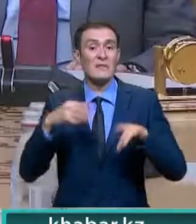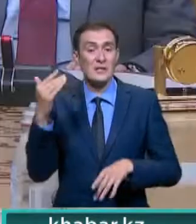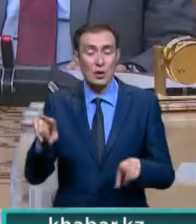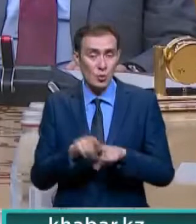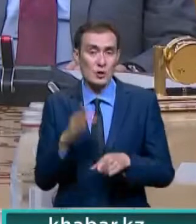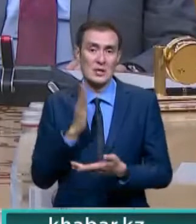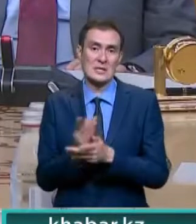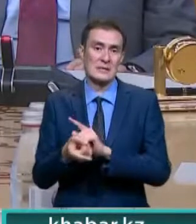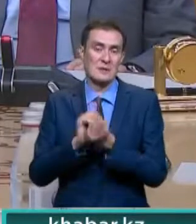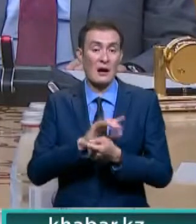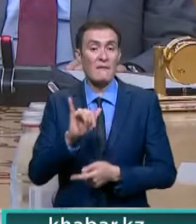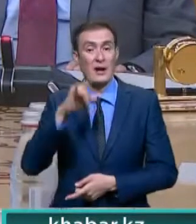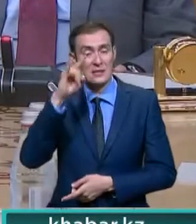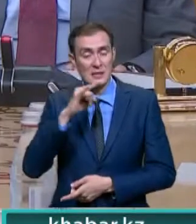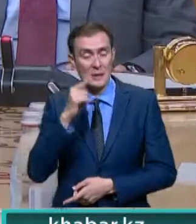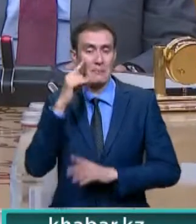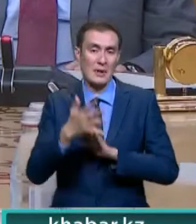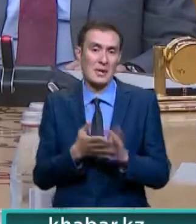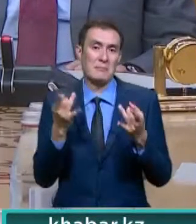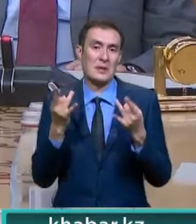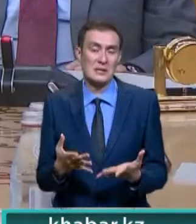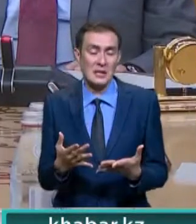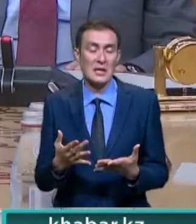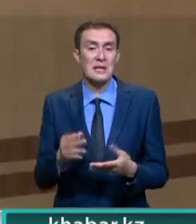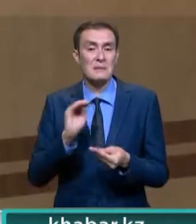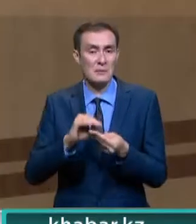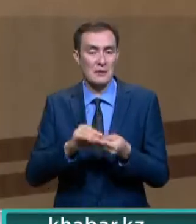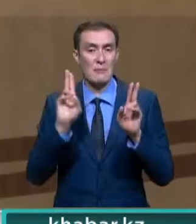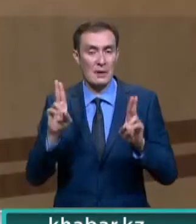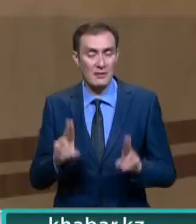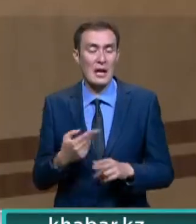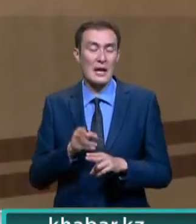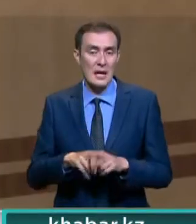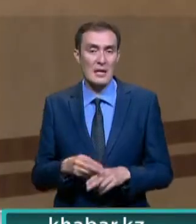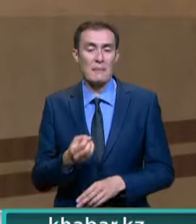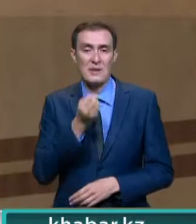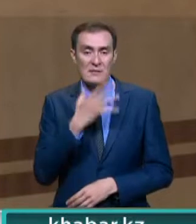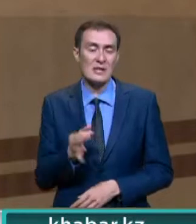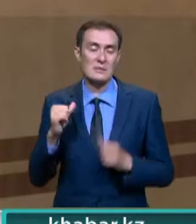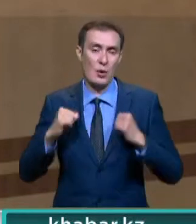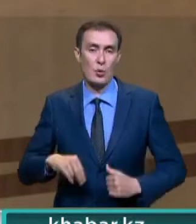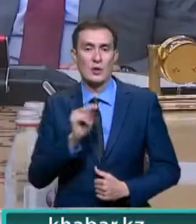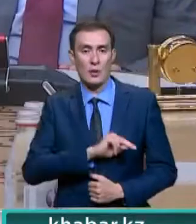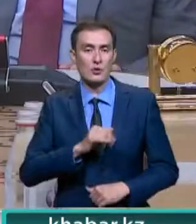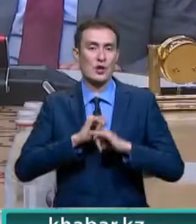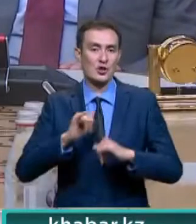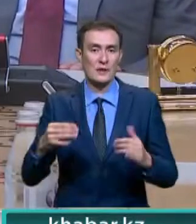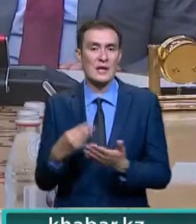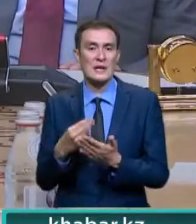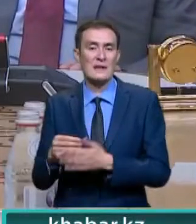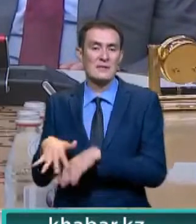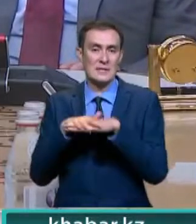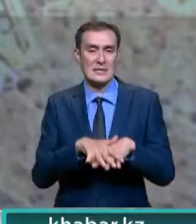происходят изменения. В Казахстане понятные, простые и неизменные правила. Это позволяет спокойно работать и расширять